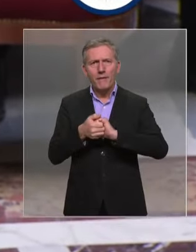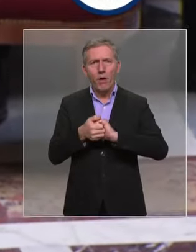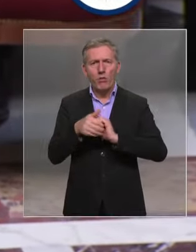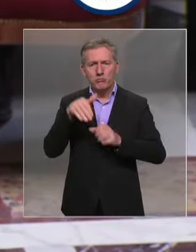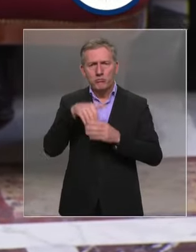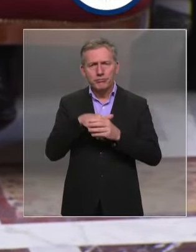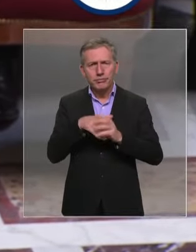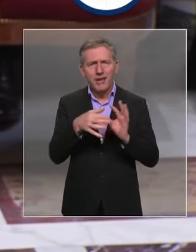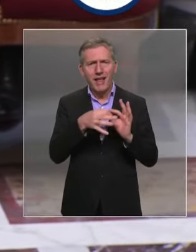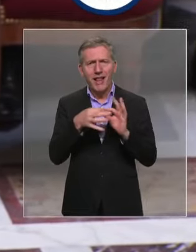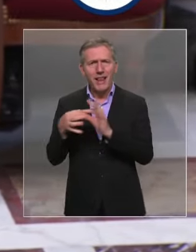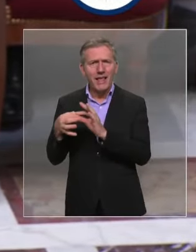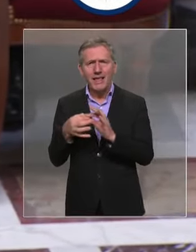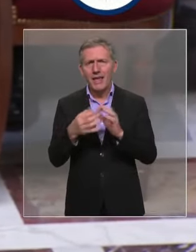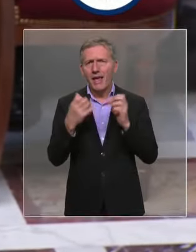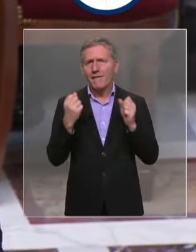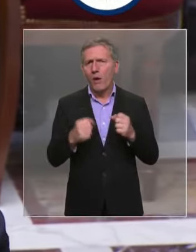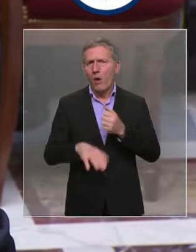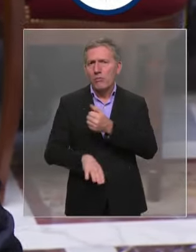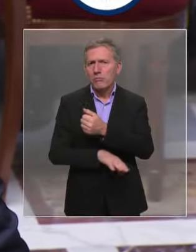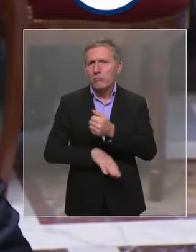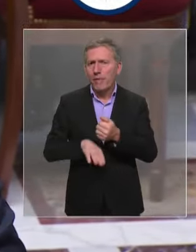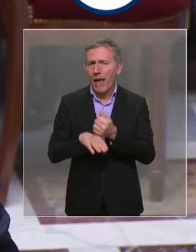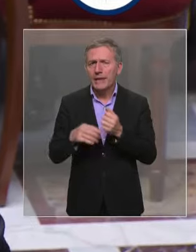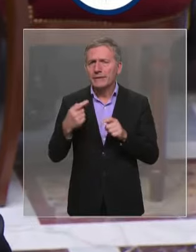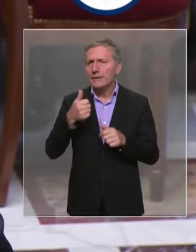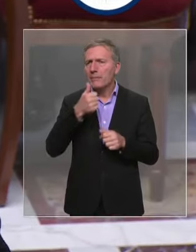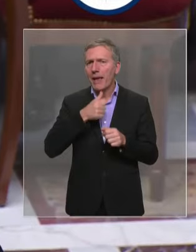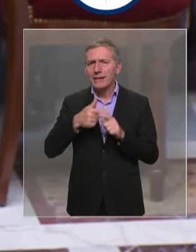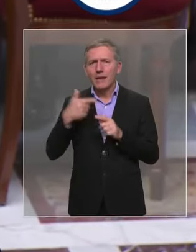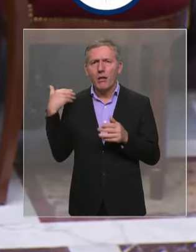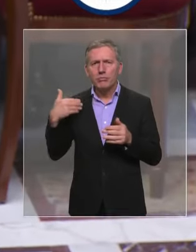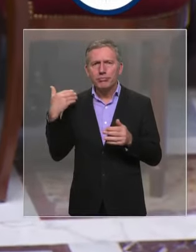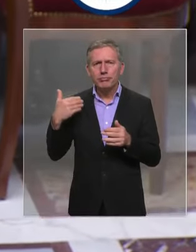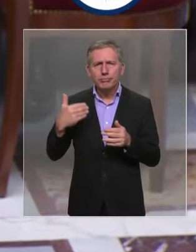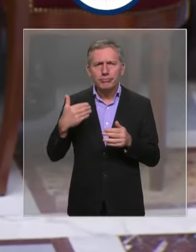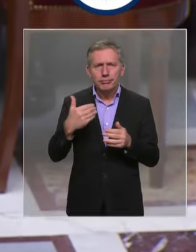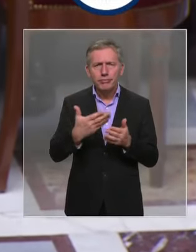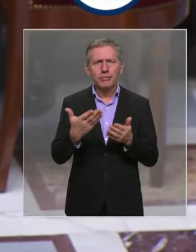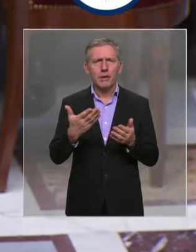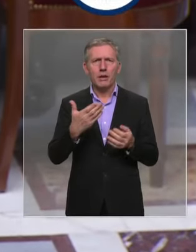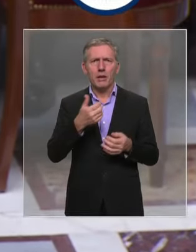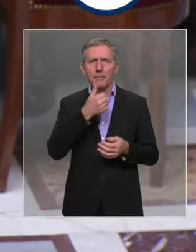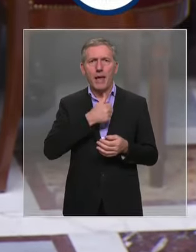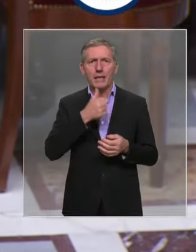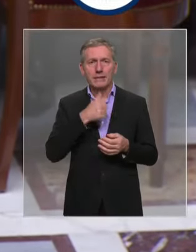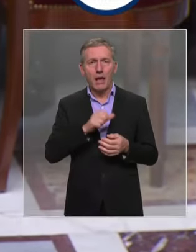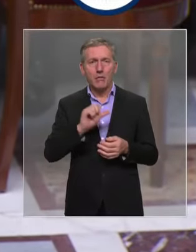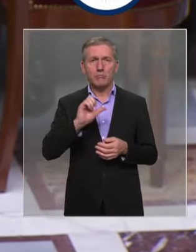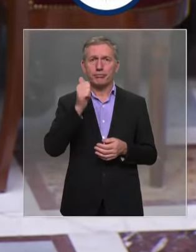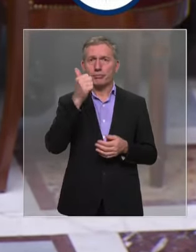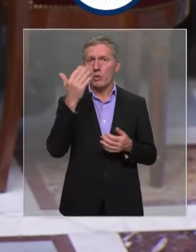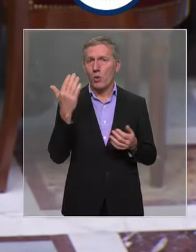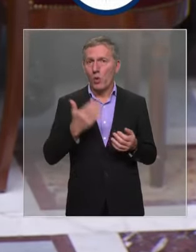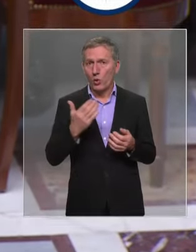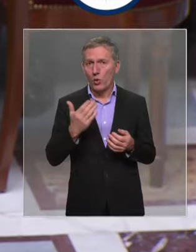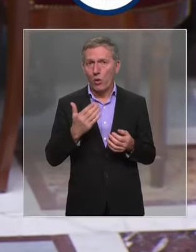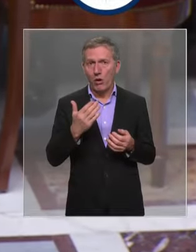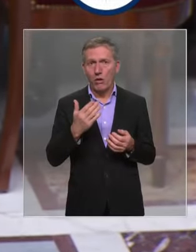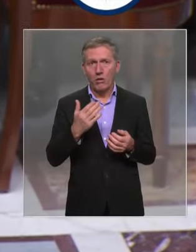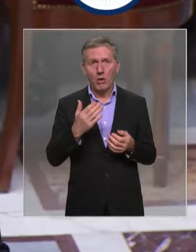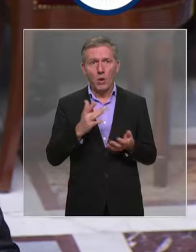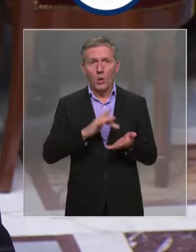sur des liens cultivés patiemment de part et d'autre du Rhin, à commencer par ceux qui lient